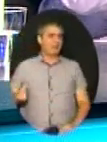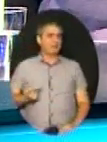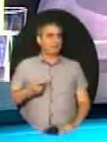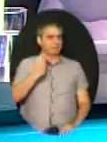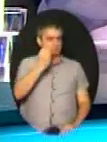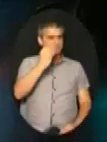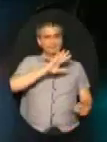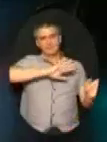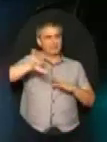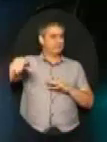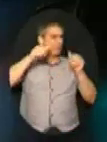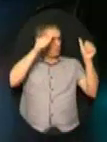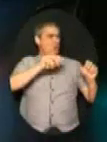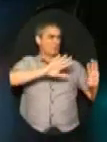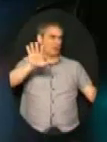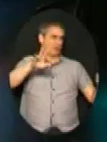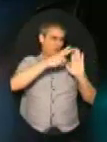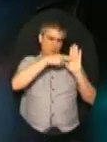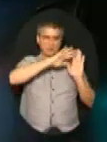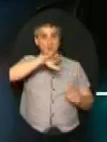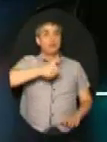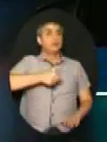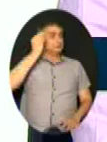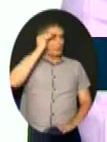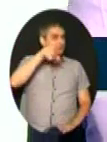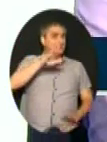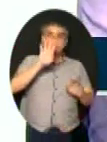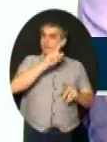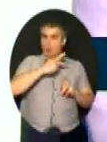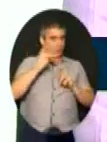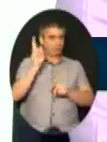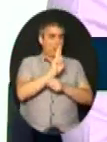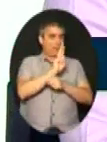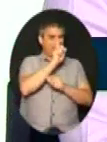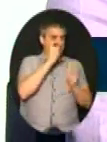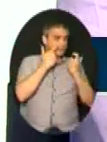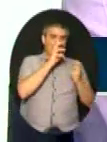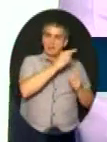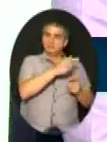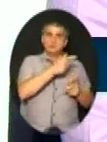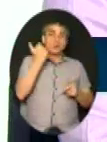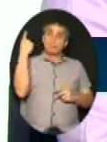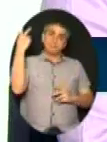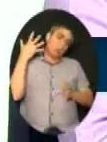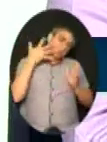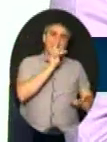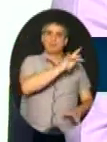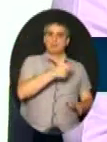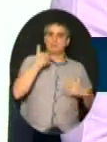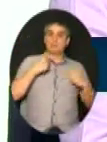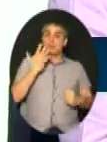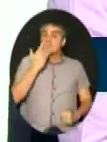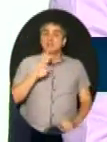רויטל, תני להם. רגע, כן. אני רוצה להזכיר, נתניהו, לא רק שהוא לא הגן על שר הביטחון, הוא תקף את שר הביטחון.